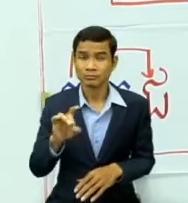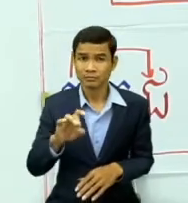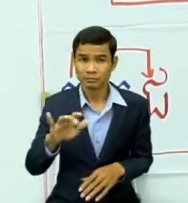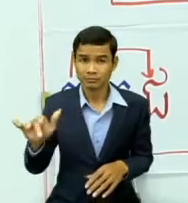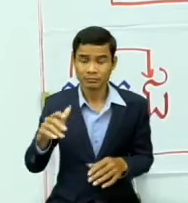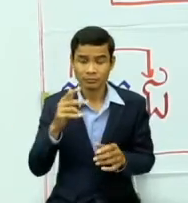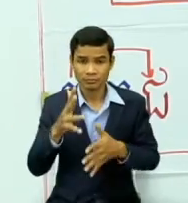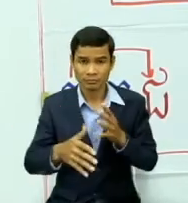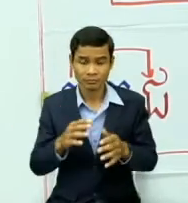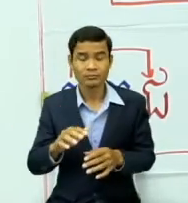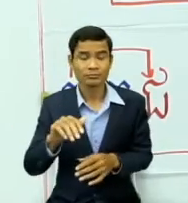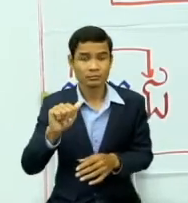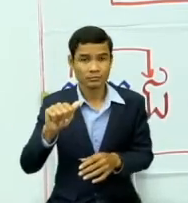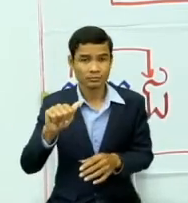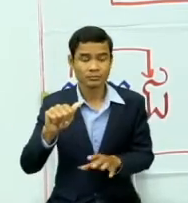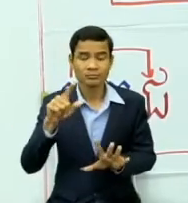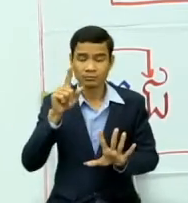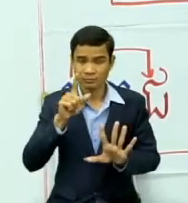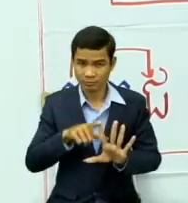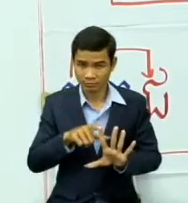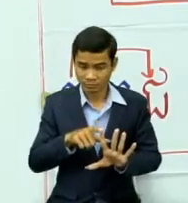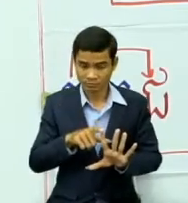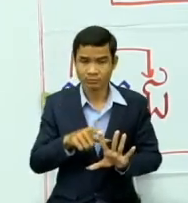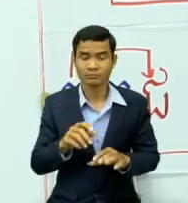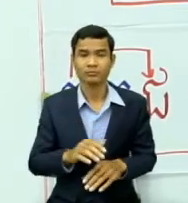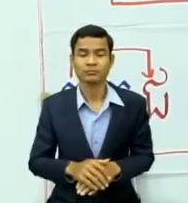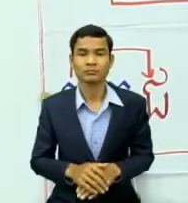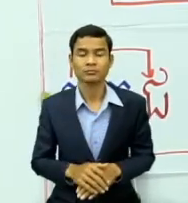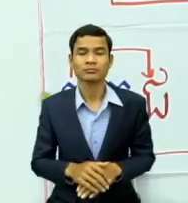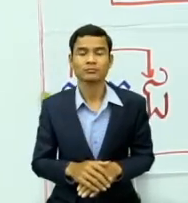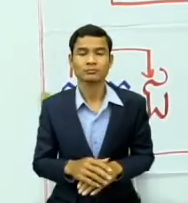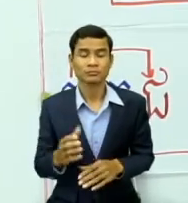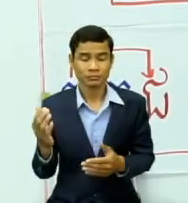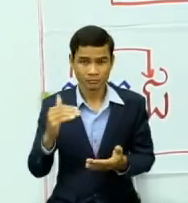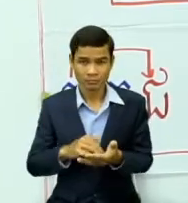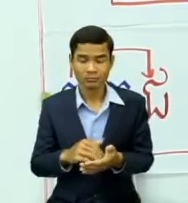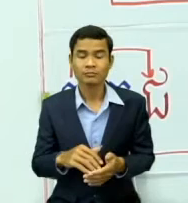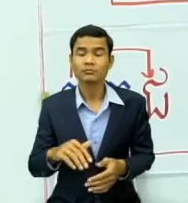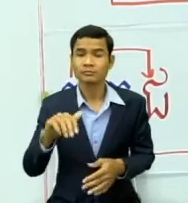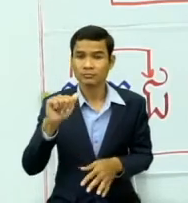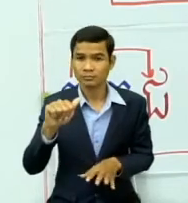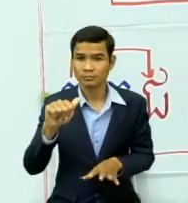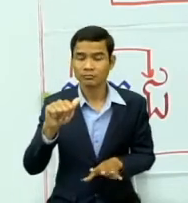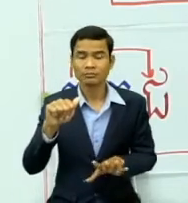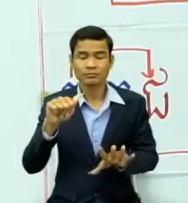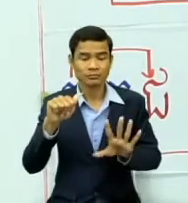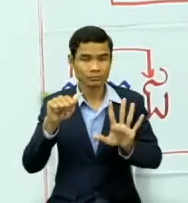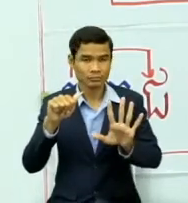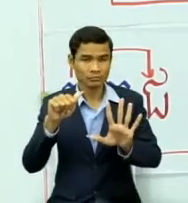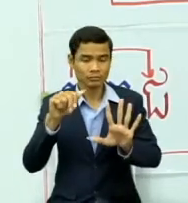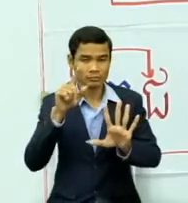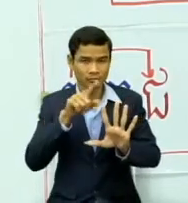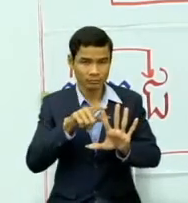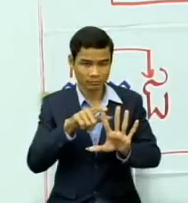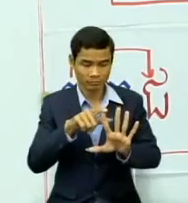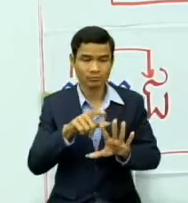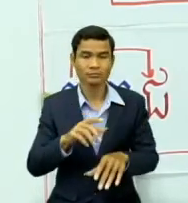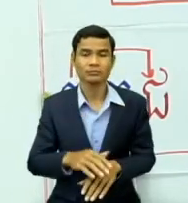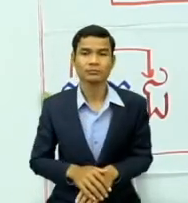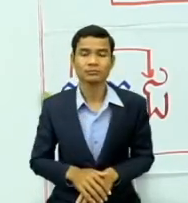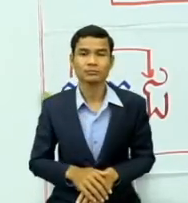thá. Nhớ xâm lạp bí nhỏ. Chà, mà đoàn tiết. Nhớ xâm lạp bí